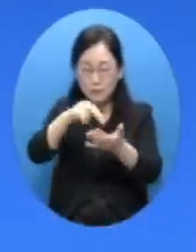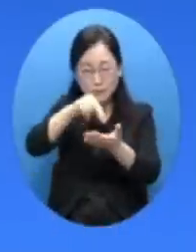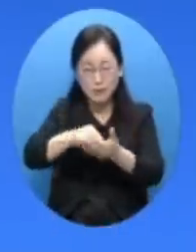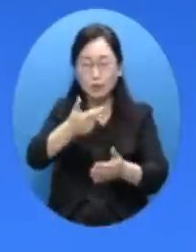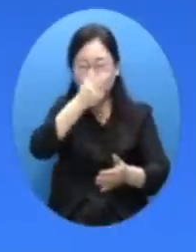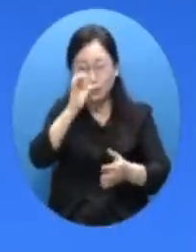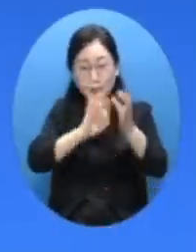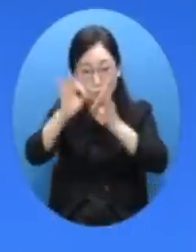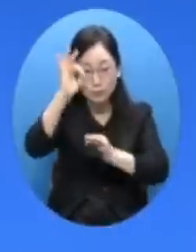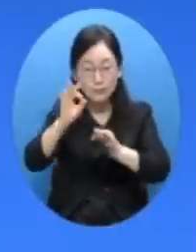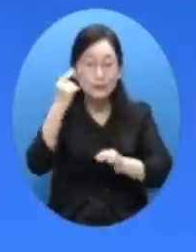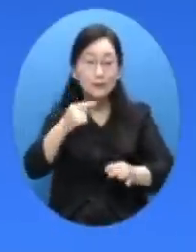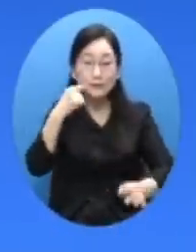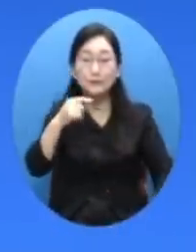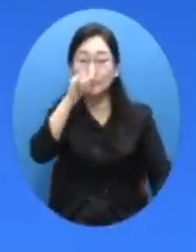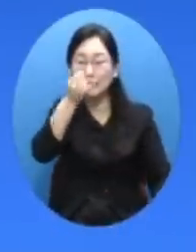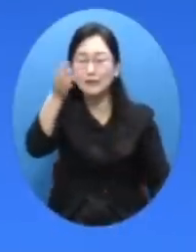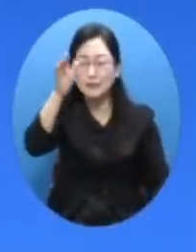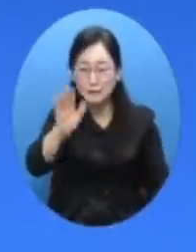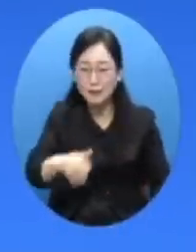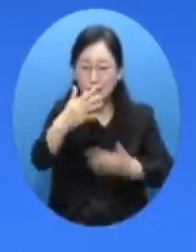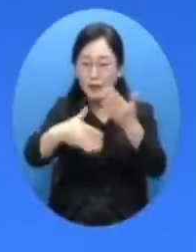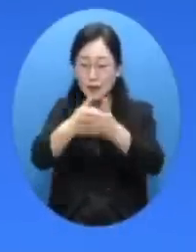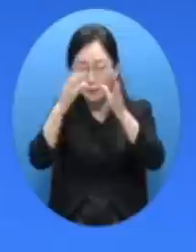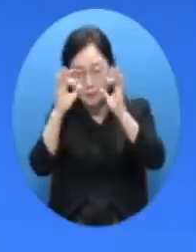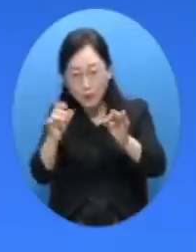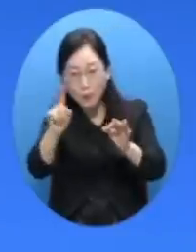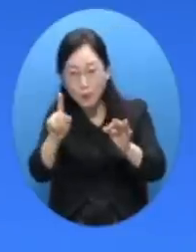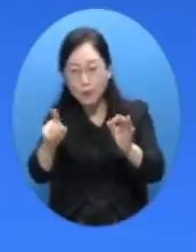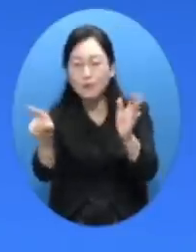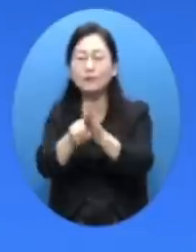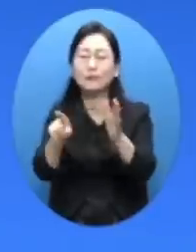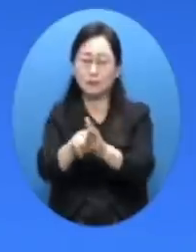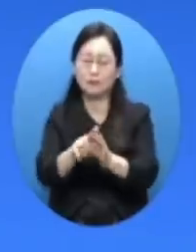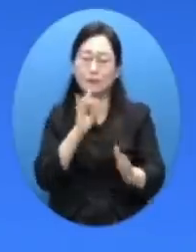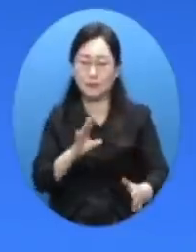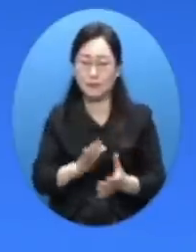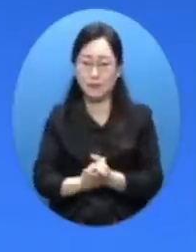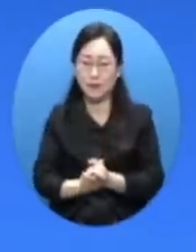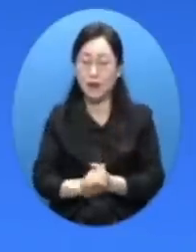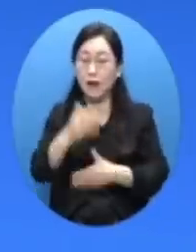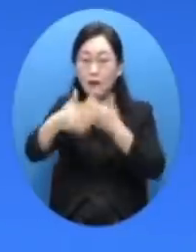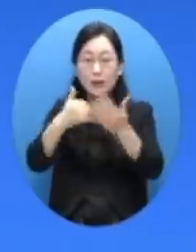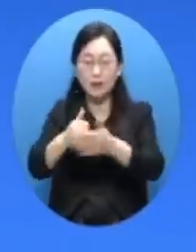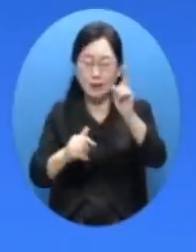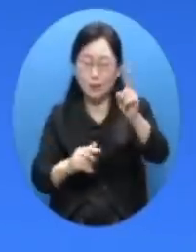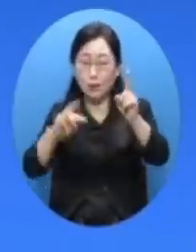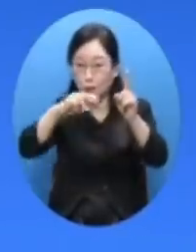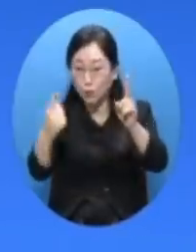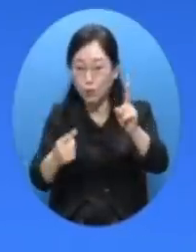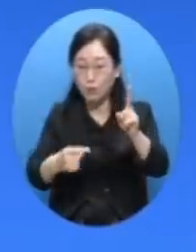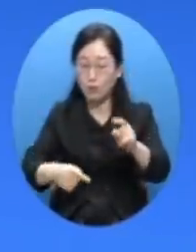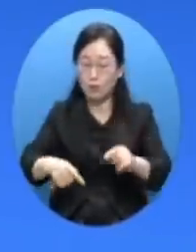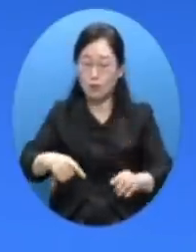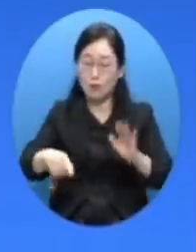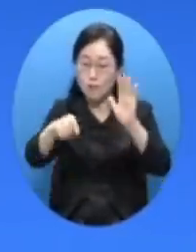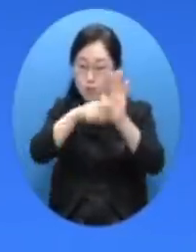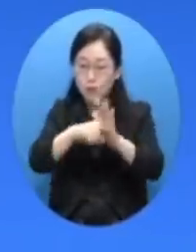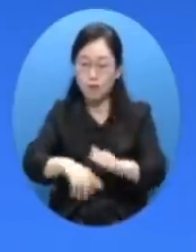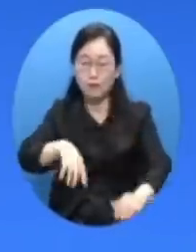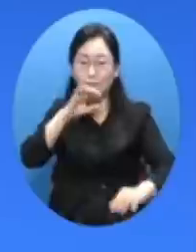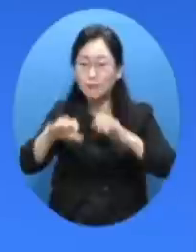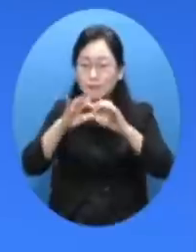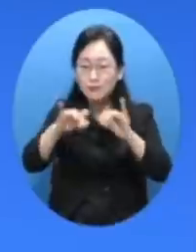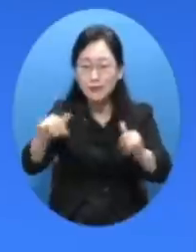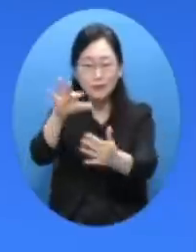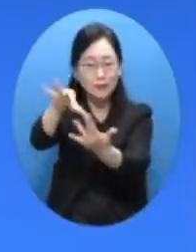흠이 있었지만은 하나님의 그 믿음 하나를 보고 쓰신 것입니다. 하나님은 단 한 번도 부정적인 사람, 원망 불평한 사람을 택하여